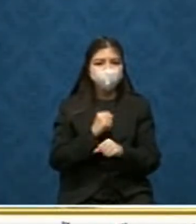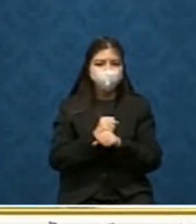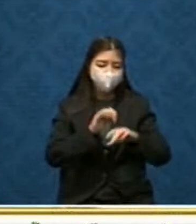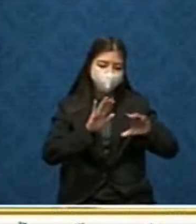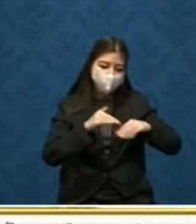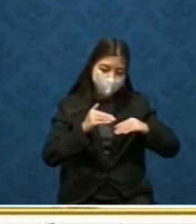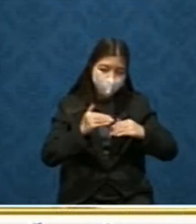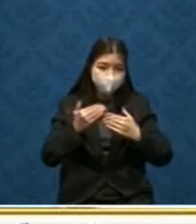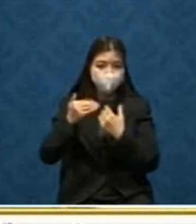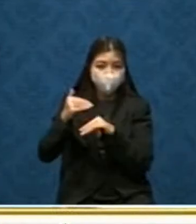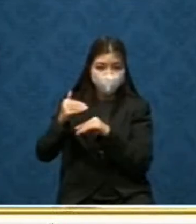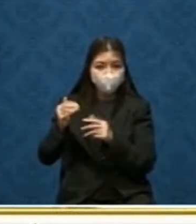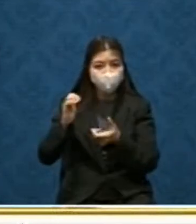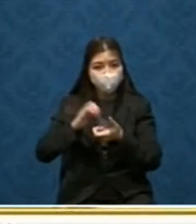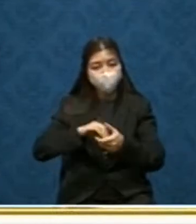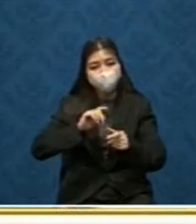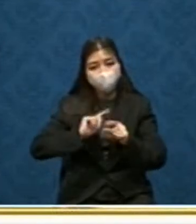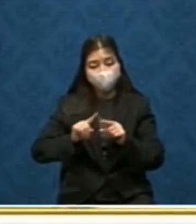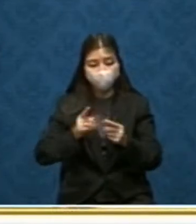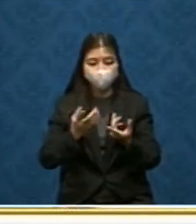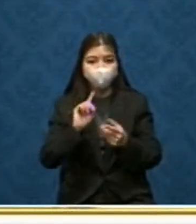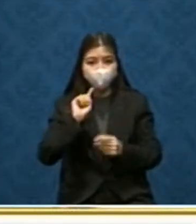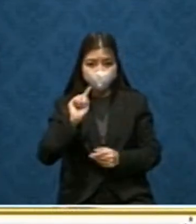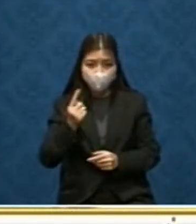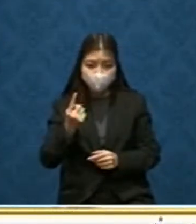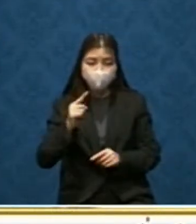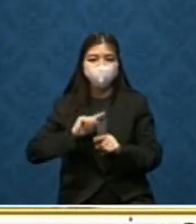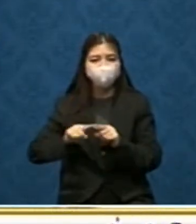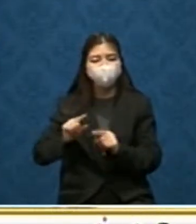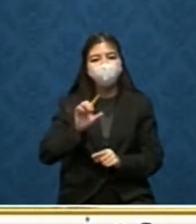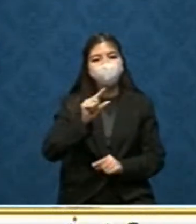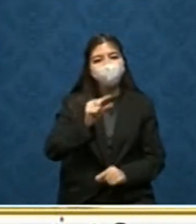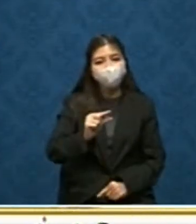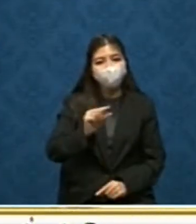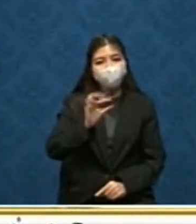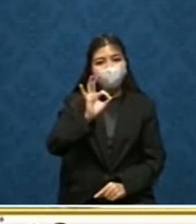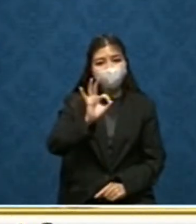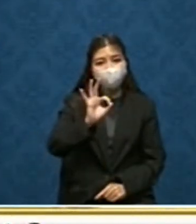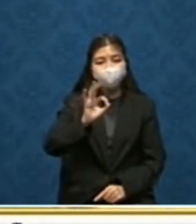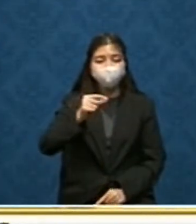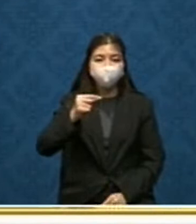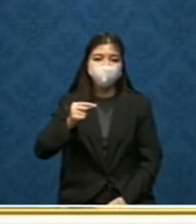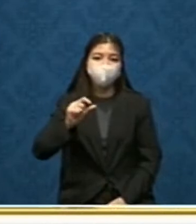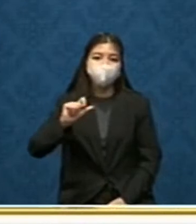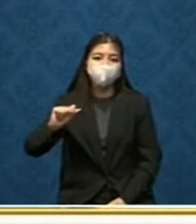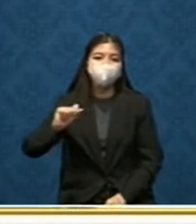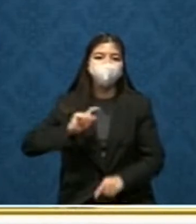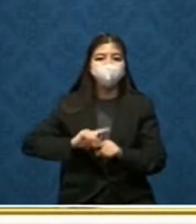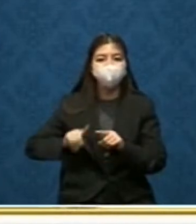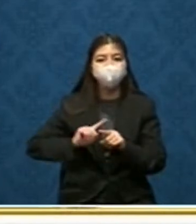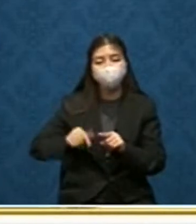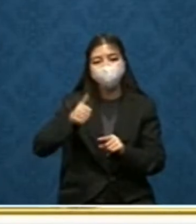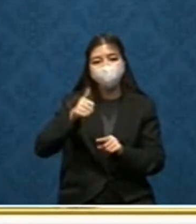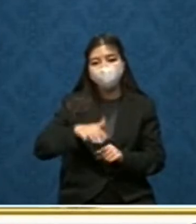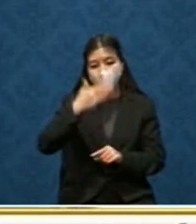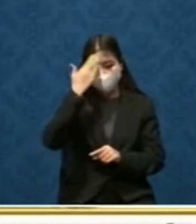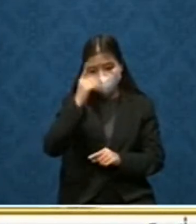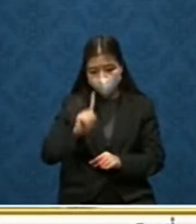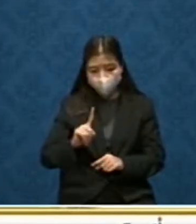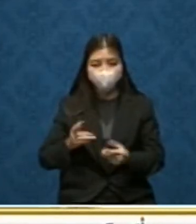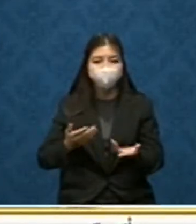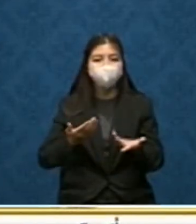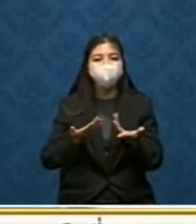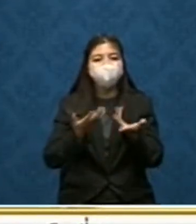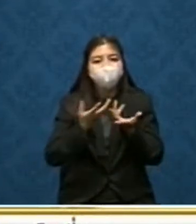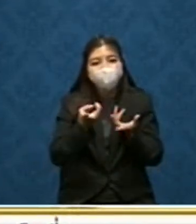อะไรได้เกิดกทสใหมๆก็ FTA มไม่ได้ก็เพาะว่าอัมนาจต่รองไม่มีคุไปขายข้าก